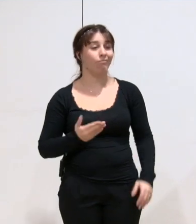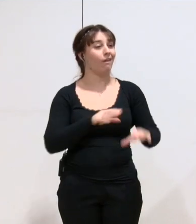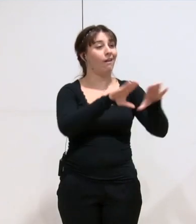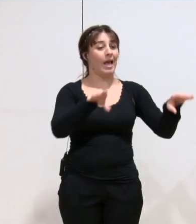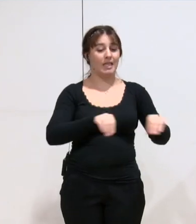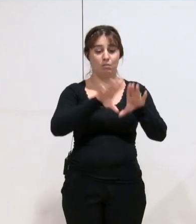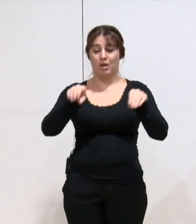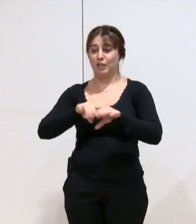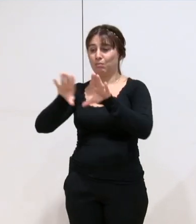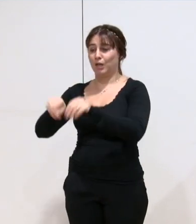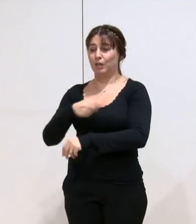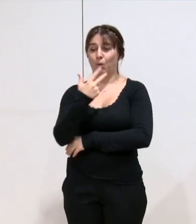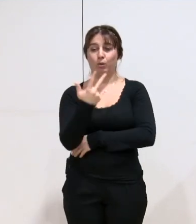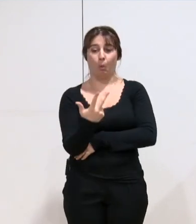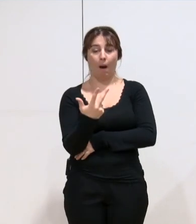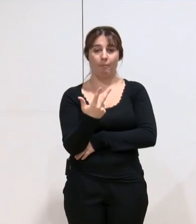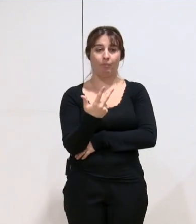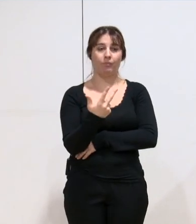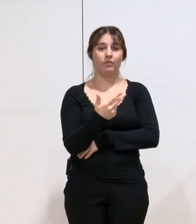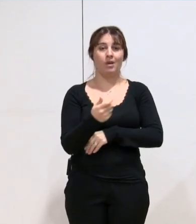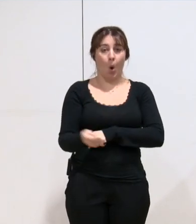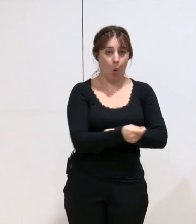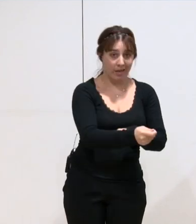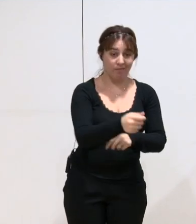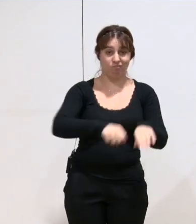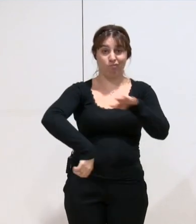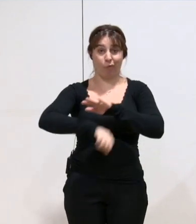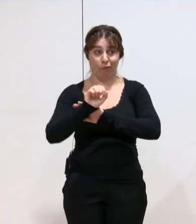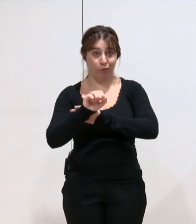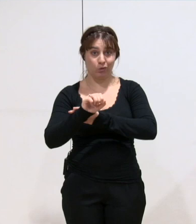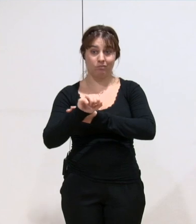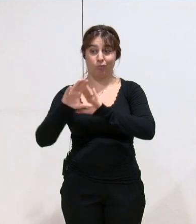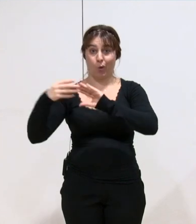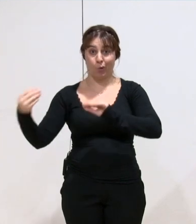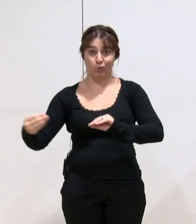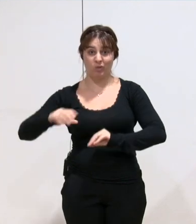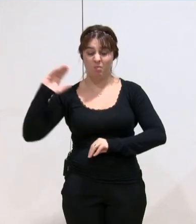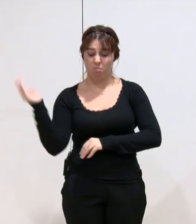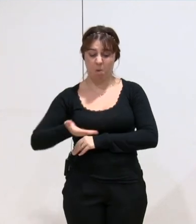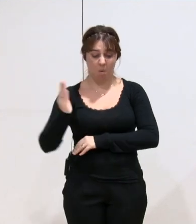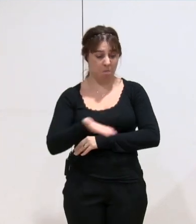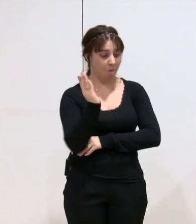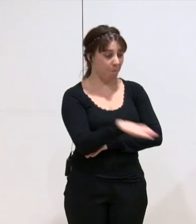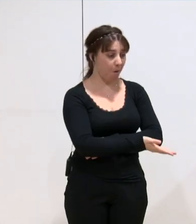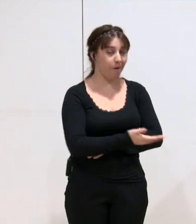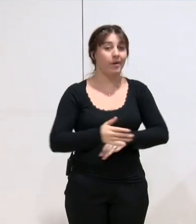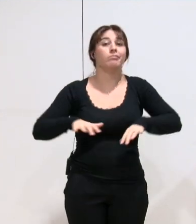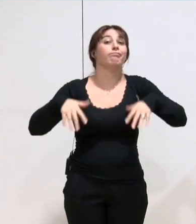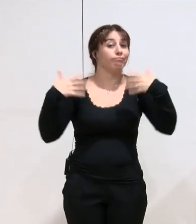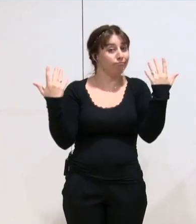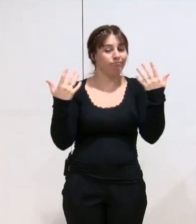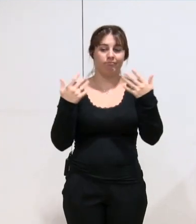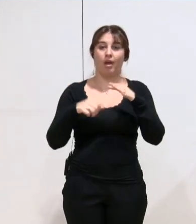équipes, hockey, rugby et football, ont perdu. Mais le